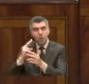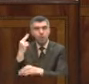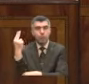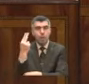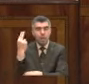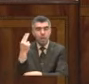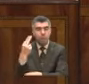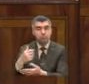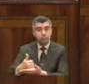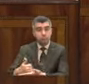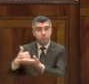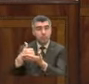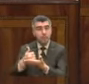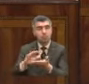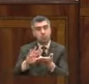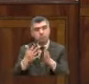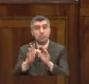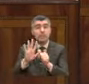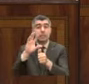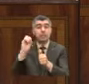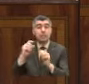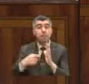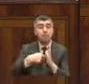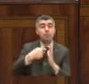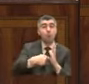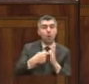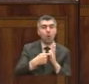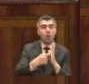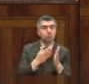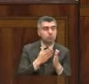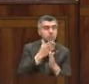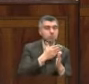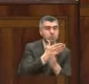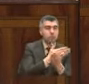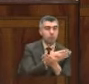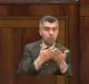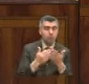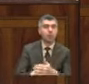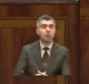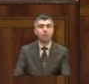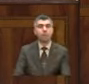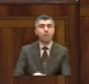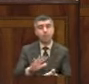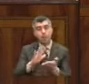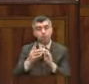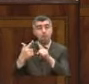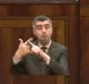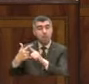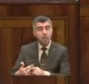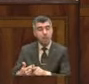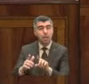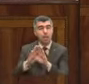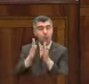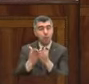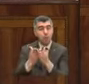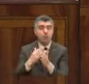تمويل ما يقارب من 60 مشروع فيما يتعلق بالبحث العلمي، واللي وصلت يعني الاستثمارات في هذا المجال، اسمحوا لي